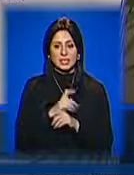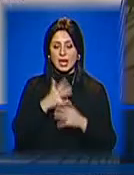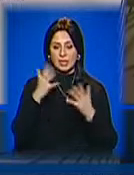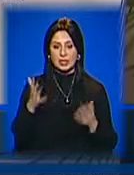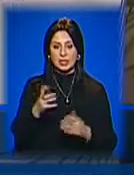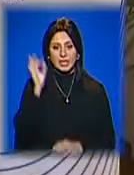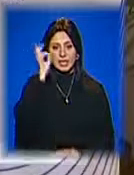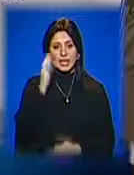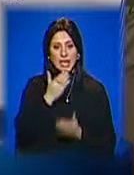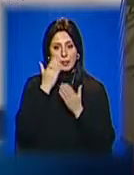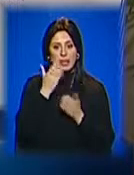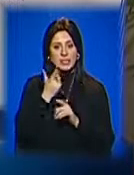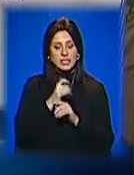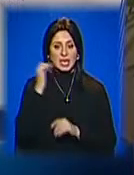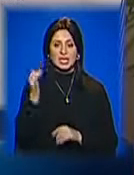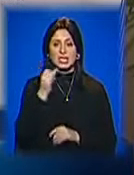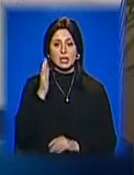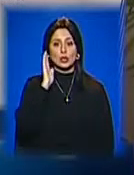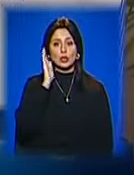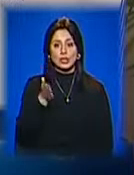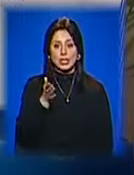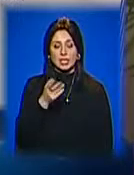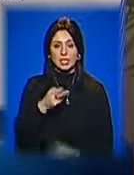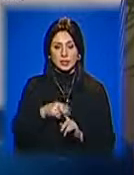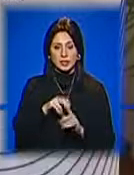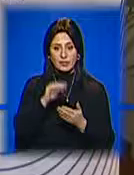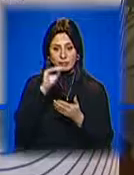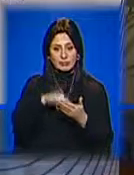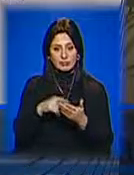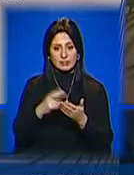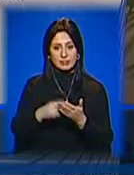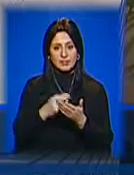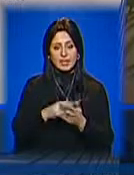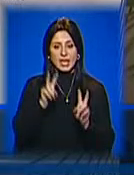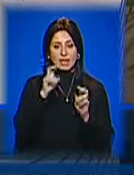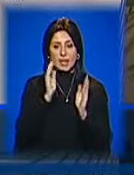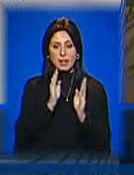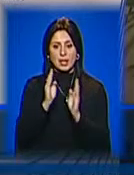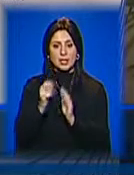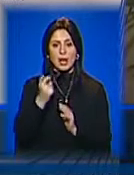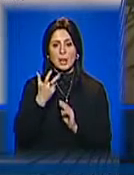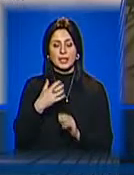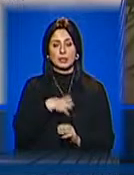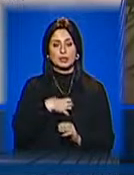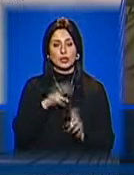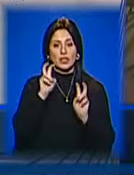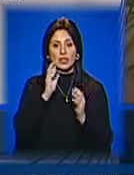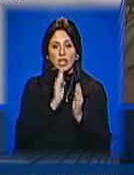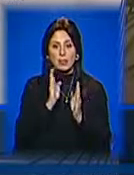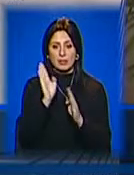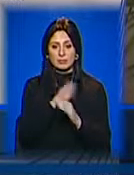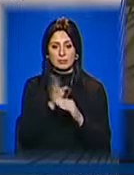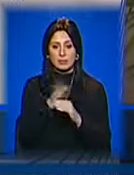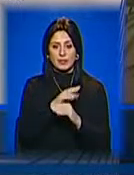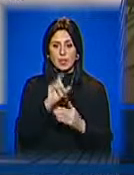ძალიან დიდი. გერმანელი მკითხველისთვის ძალიან საინტერესო იქნება ანთოლოგიის შედგენა. ეს გახლავთ თემატური, რამდენიმე მნიშვნელოვანი თემა გამოვყავით,